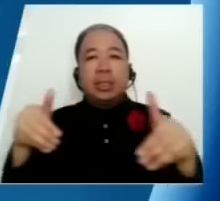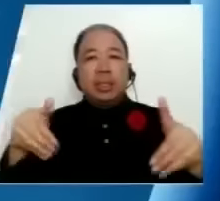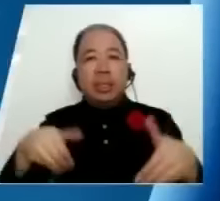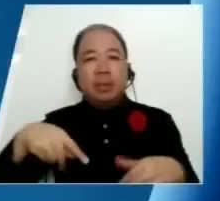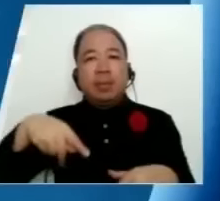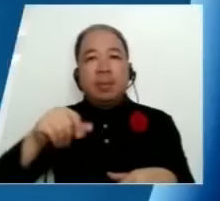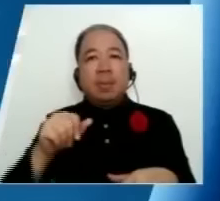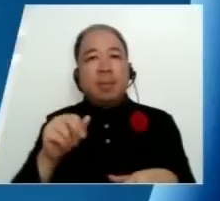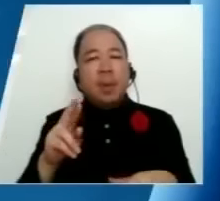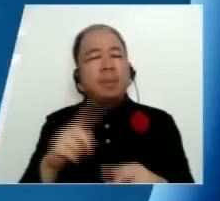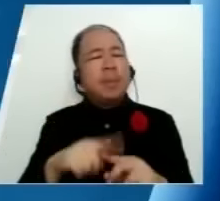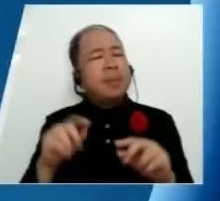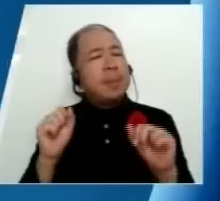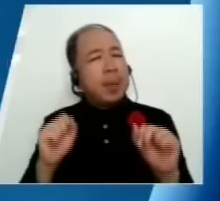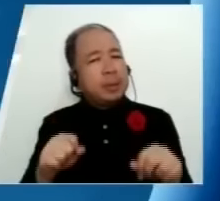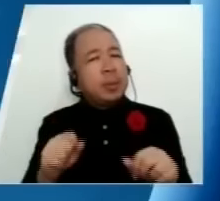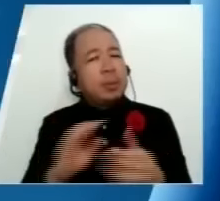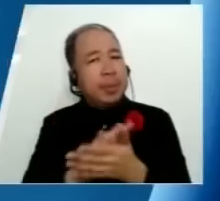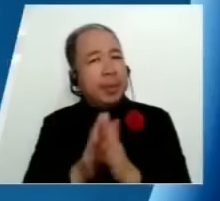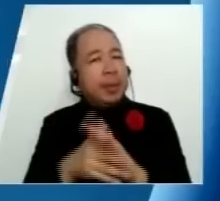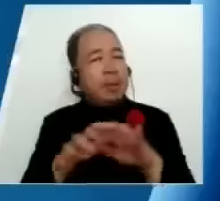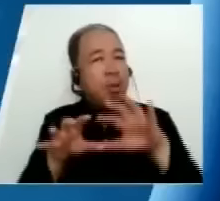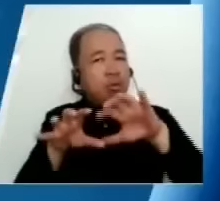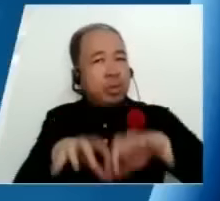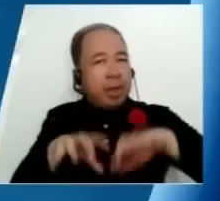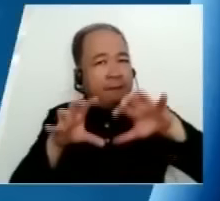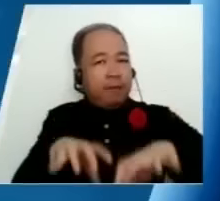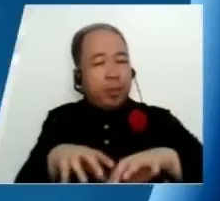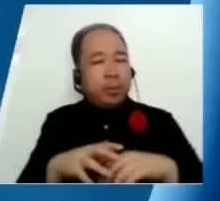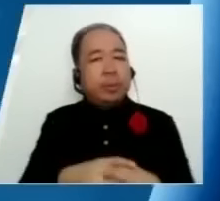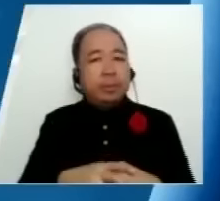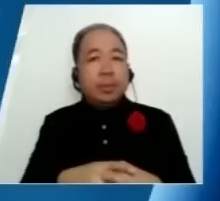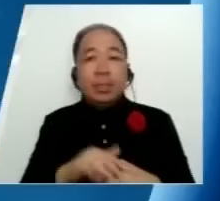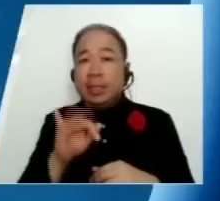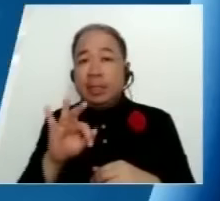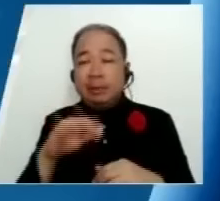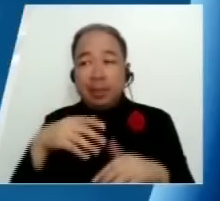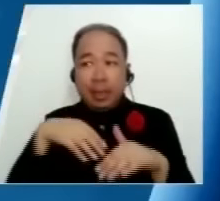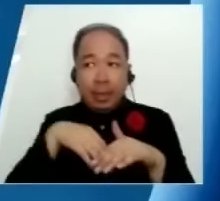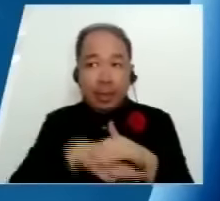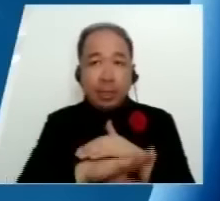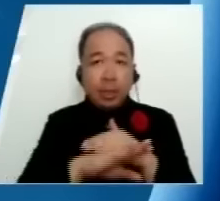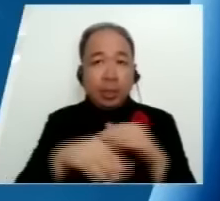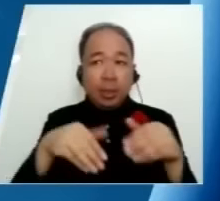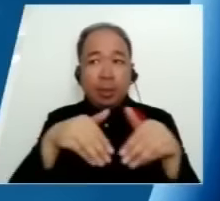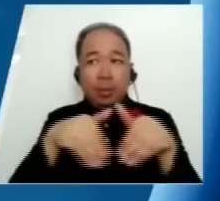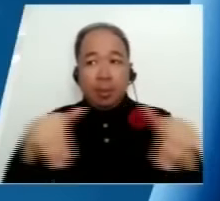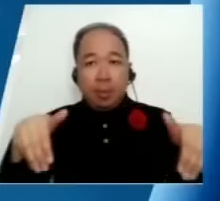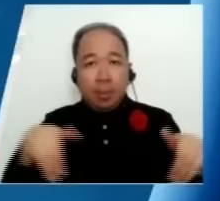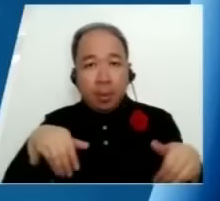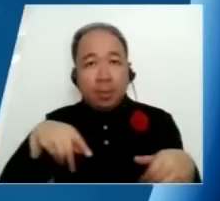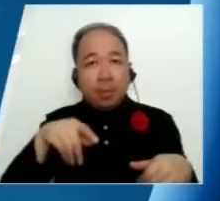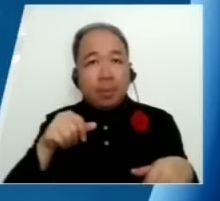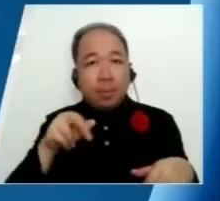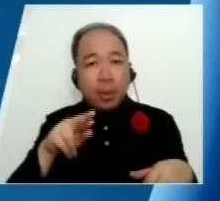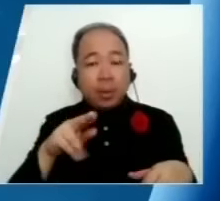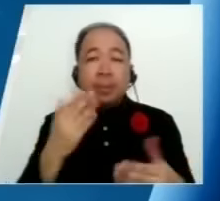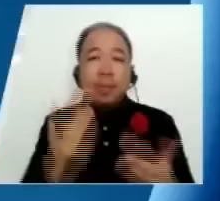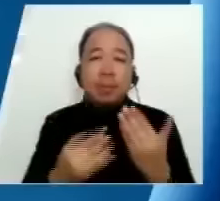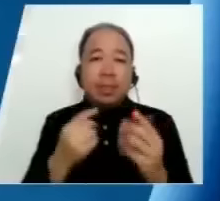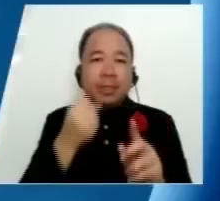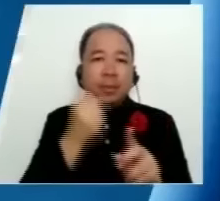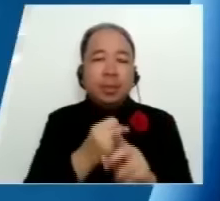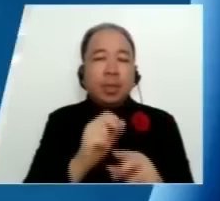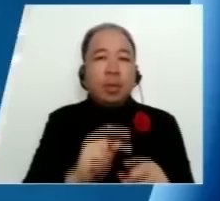pero may chance rin po na maging bagyo. Ngayon kung papasok man po yan dito sa ating PAR, posible po na dito lamang yan sa may northeastern